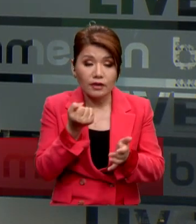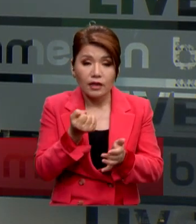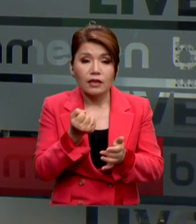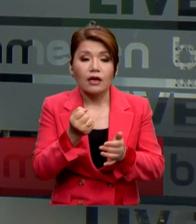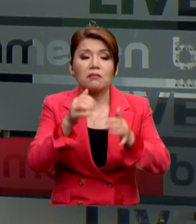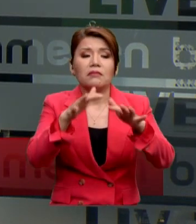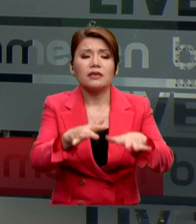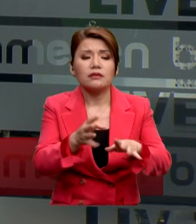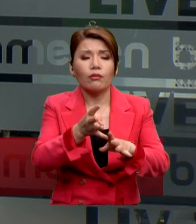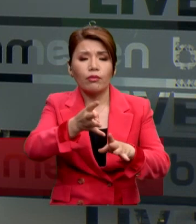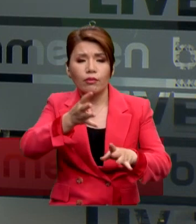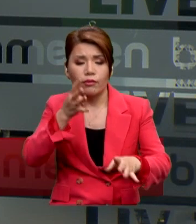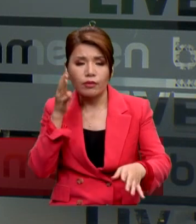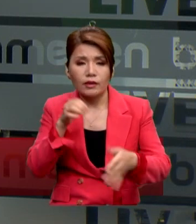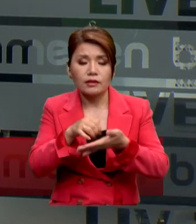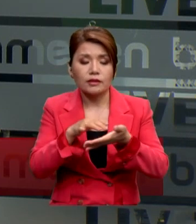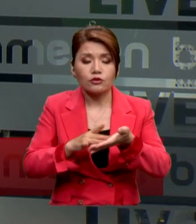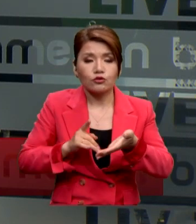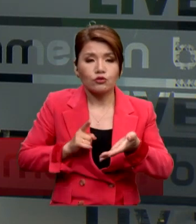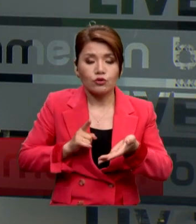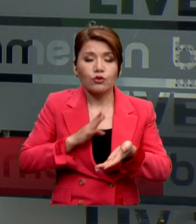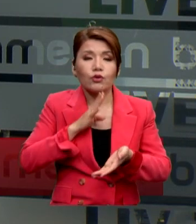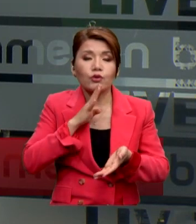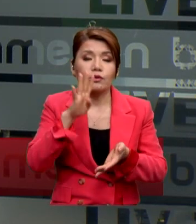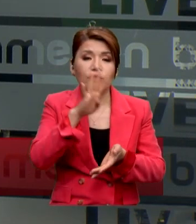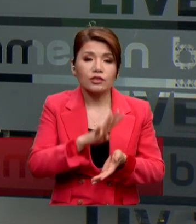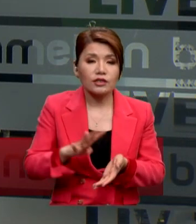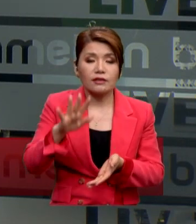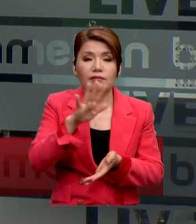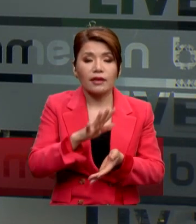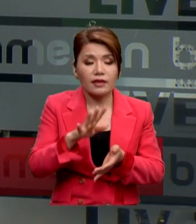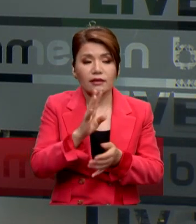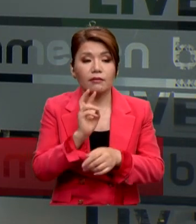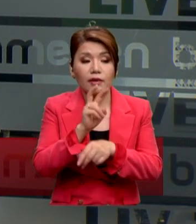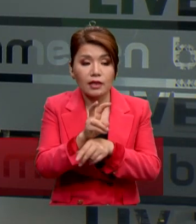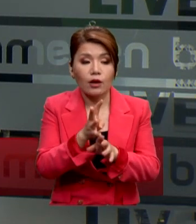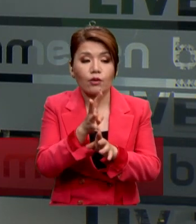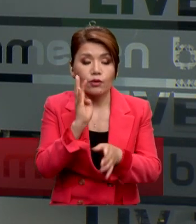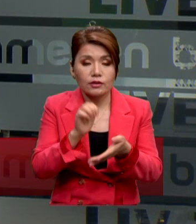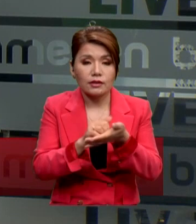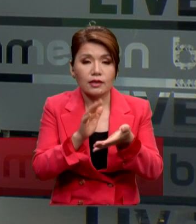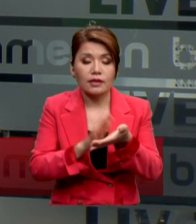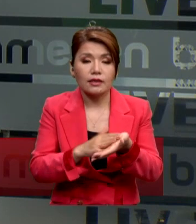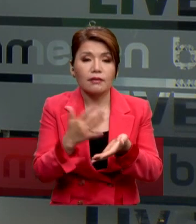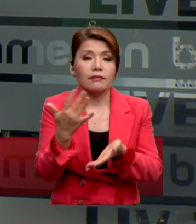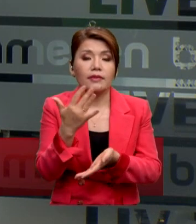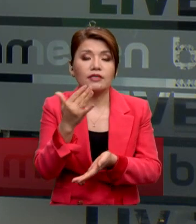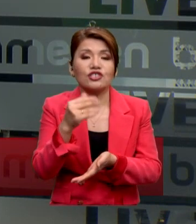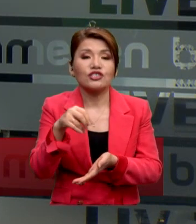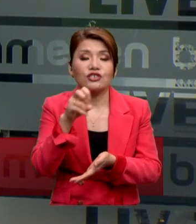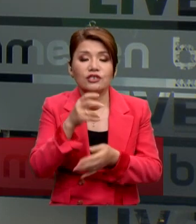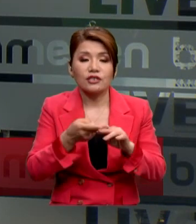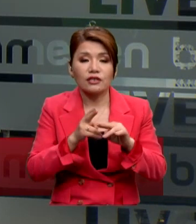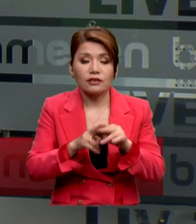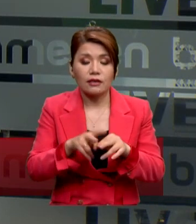мекеме алдында сабылуға мәжбүр. Көпшілік тіпті таңғы 4-5-тен кезекке тұрған. Ел 5G енген тұста кезек тосып